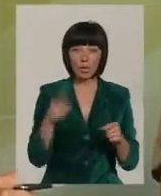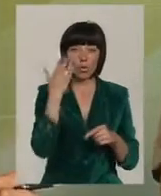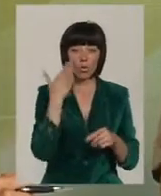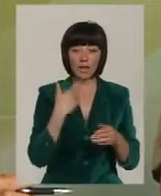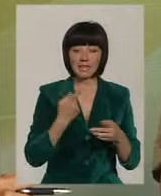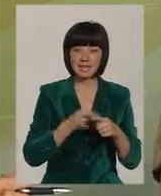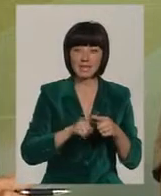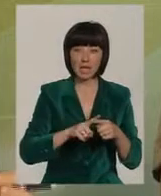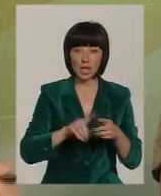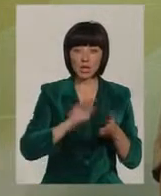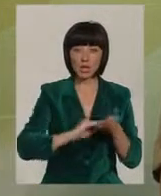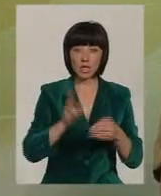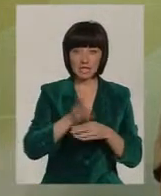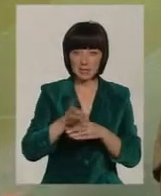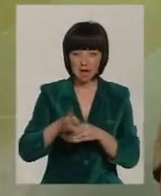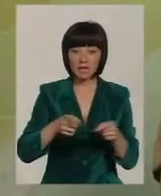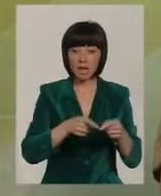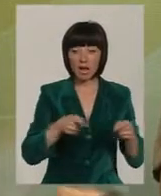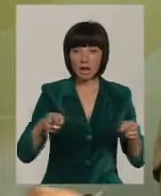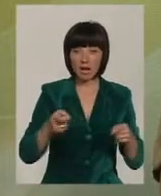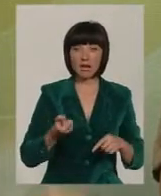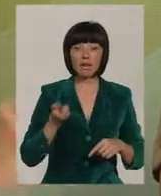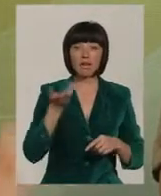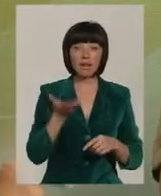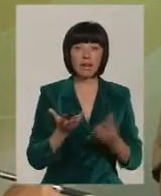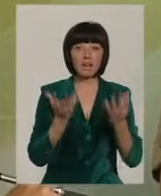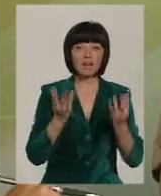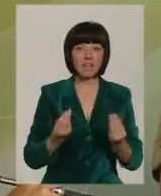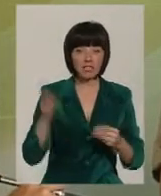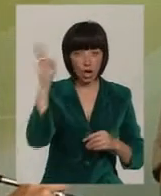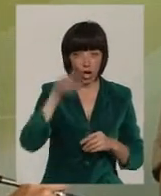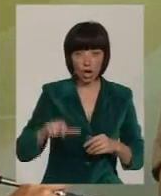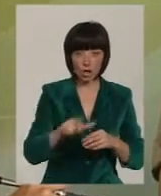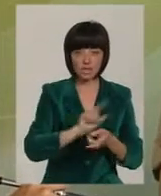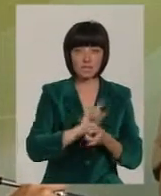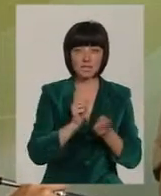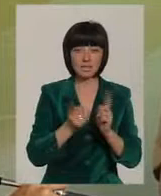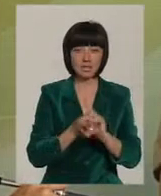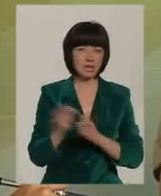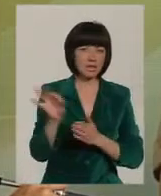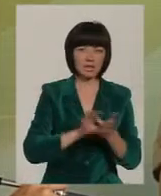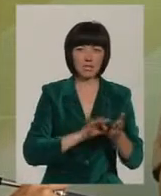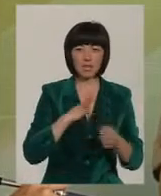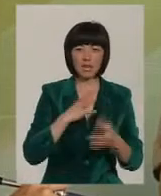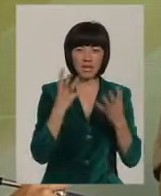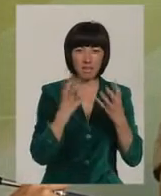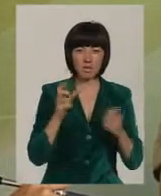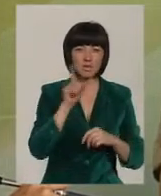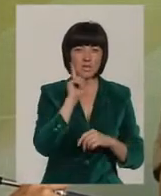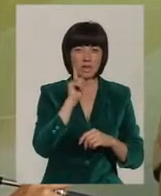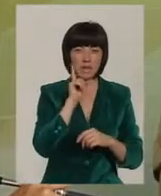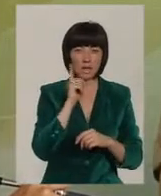цей сюжет знімався, от саме якраз буквально кілька днів річка стала різко, от вона була темно-зеленого